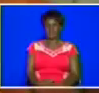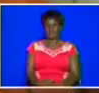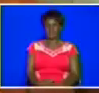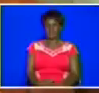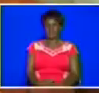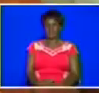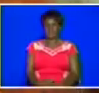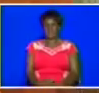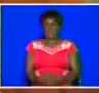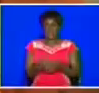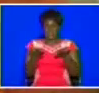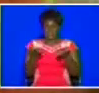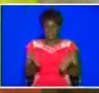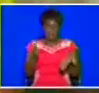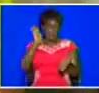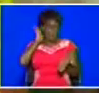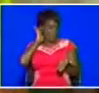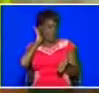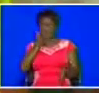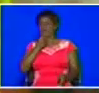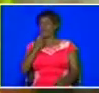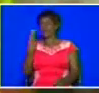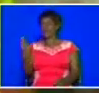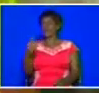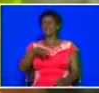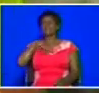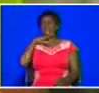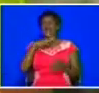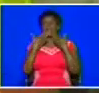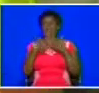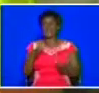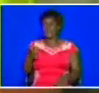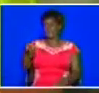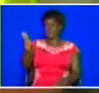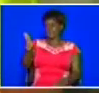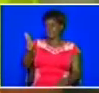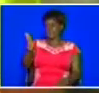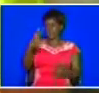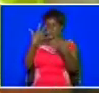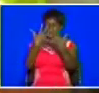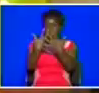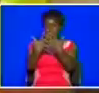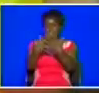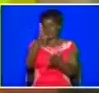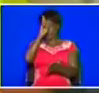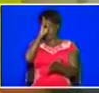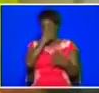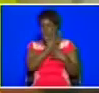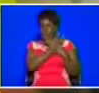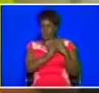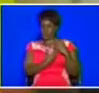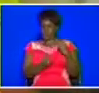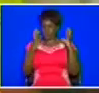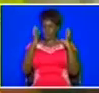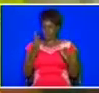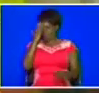tumepata Leo habari kwamba jamaa mmoja ameawa na polisi wa prison amevaa jazi ya kiprison Hiyo inasikitika sana sababu ni wa Pili